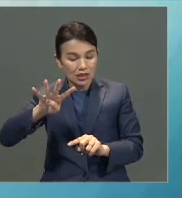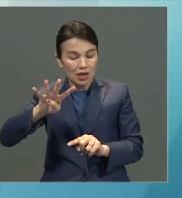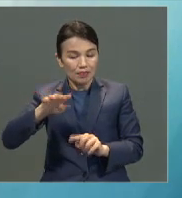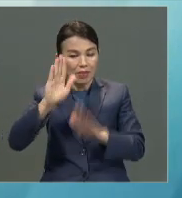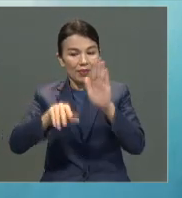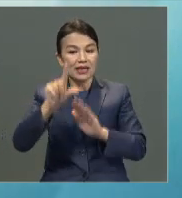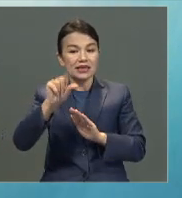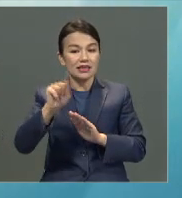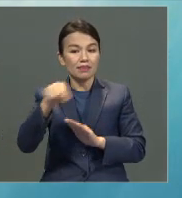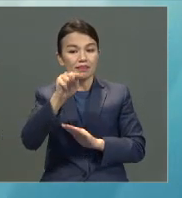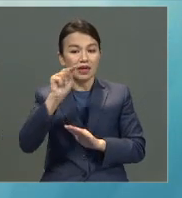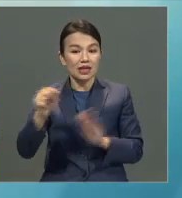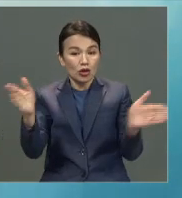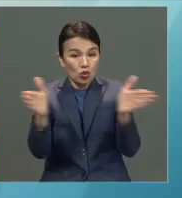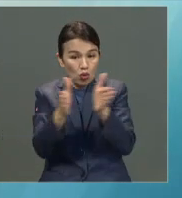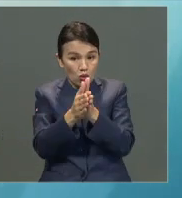20